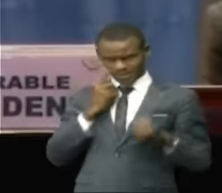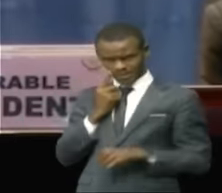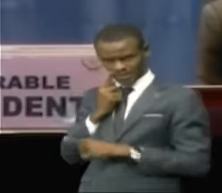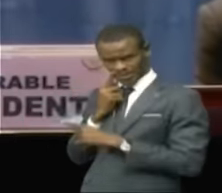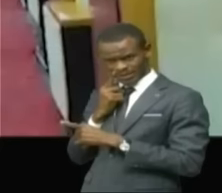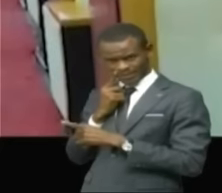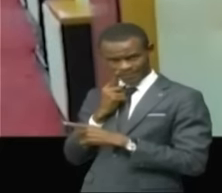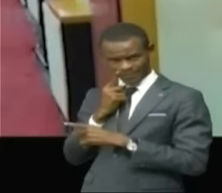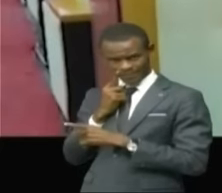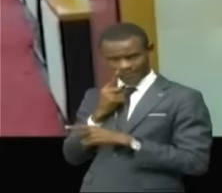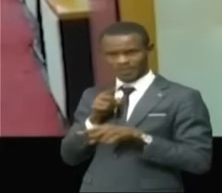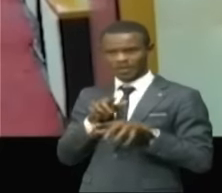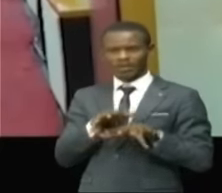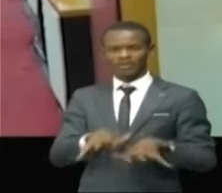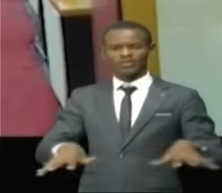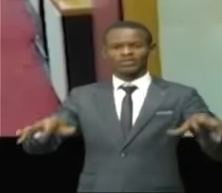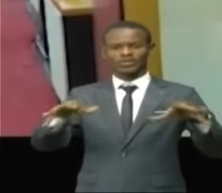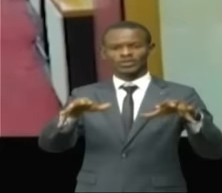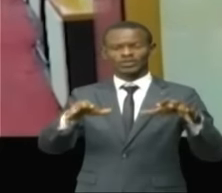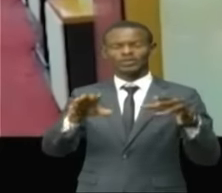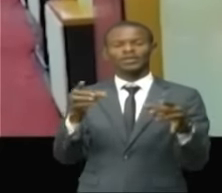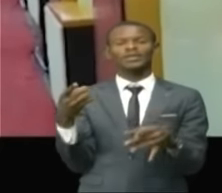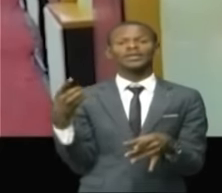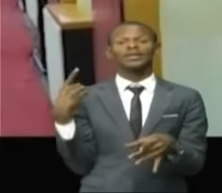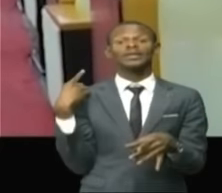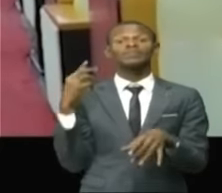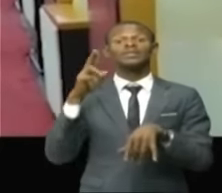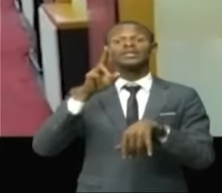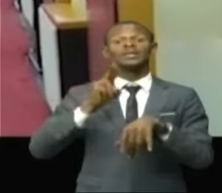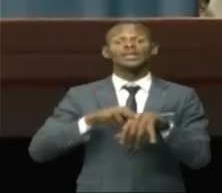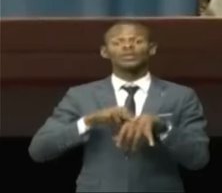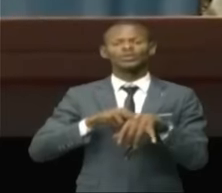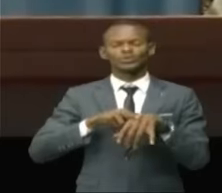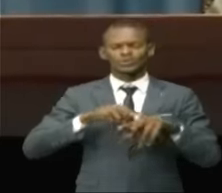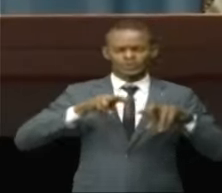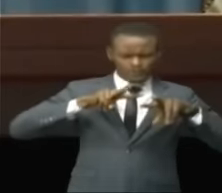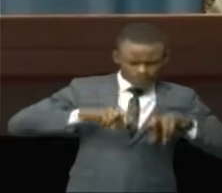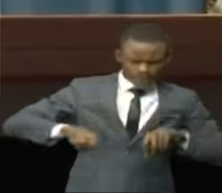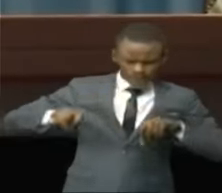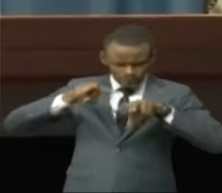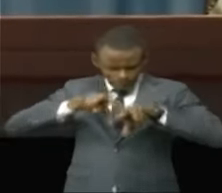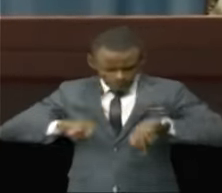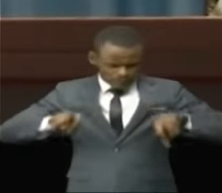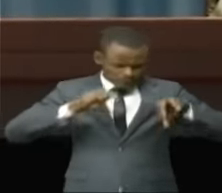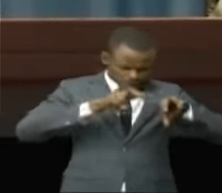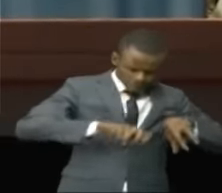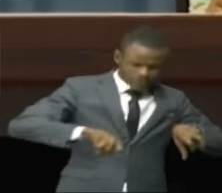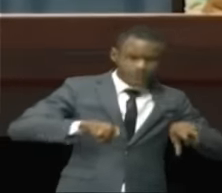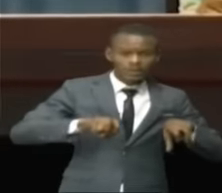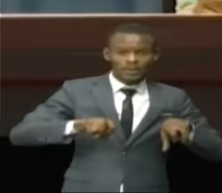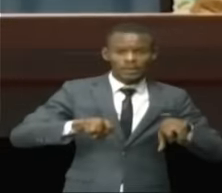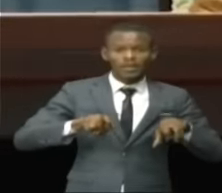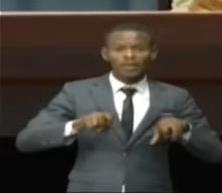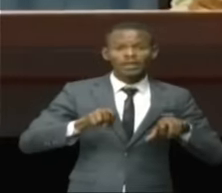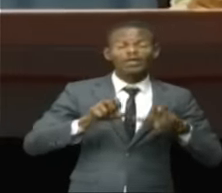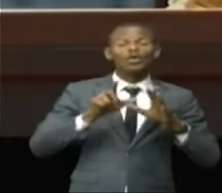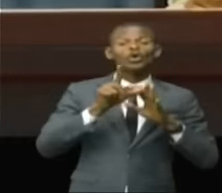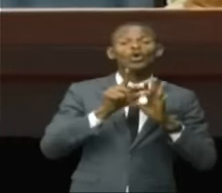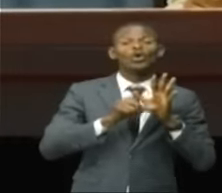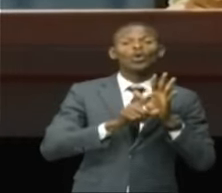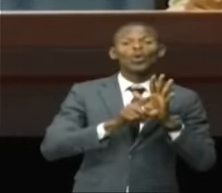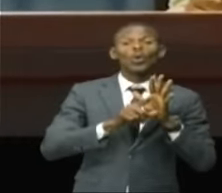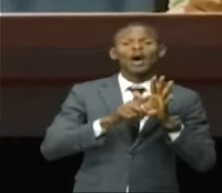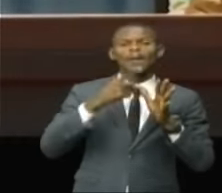se sont penchés ce vendredi 3 novembre 2023 sur l'examen et l'adoption de la proposition de loi portant